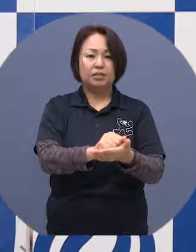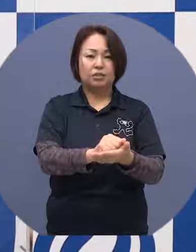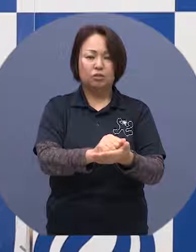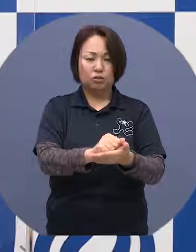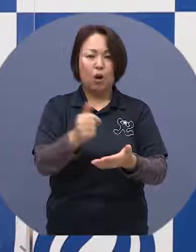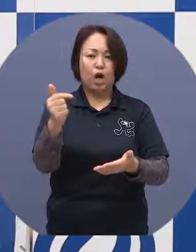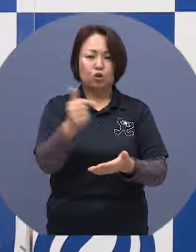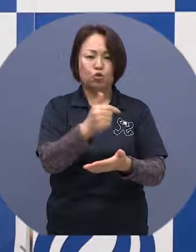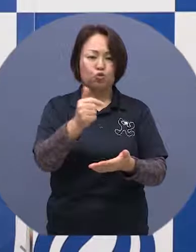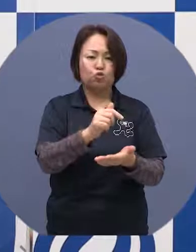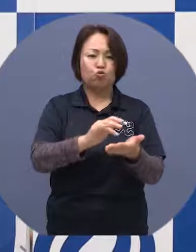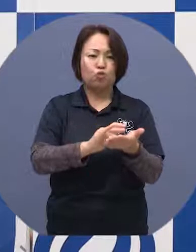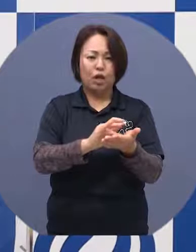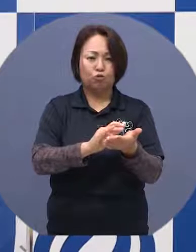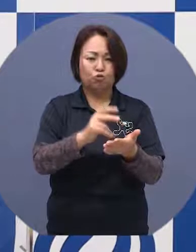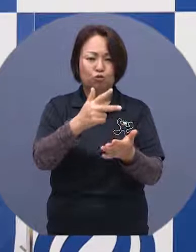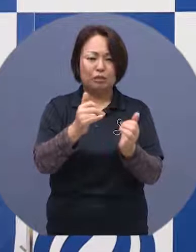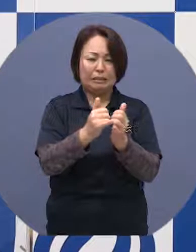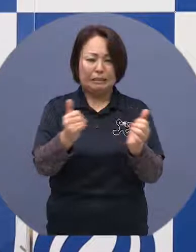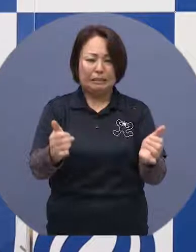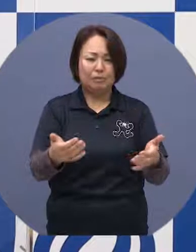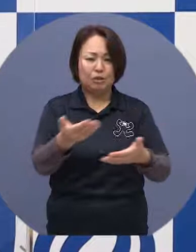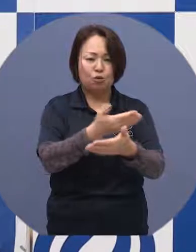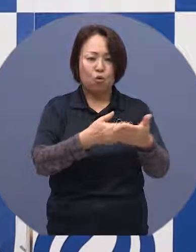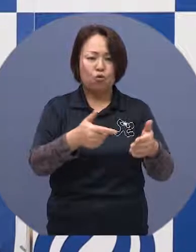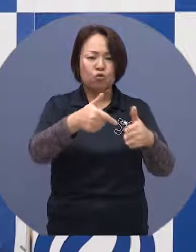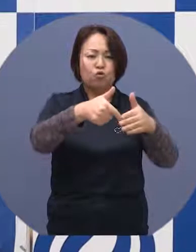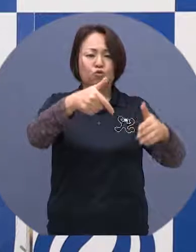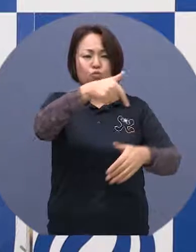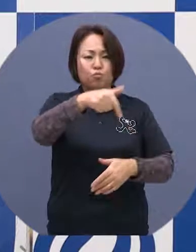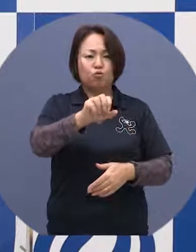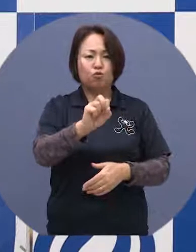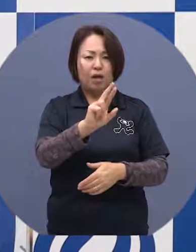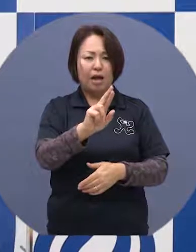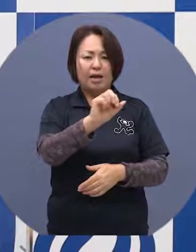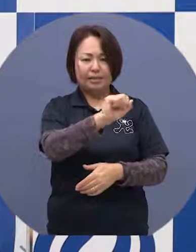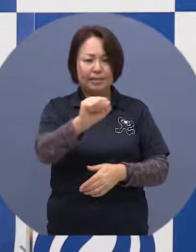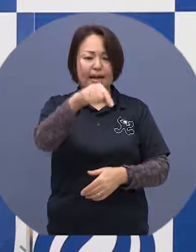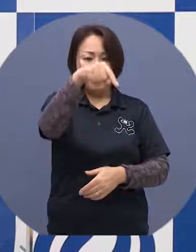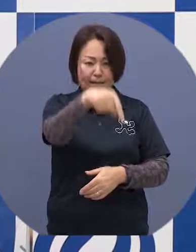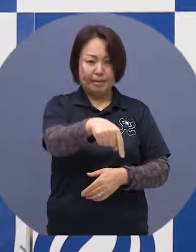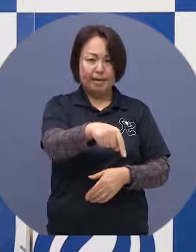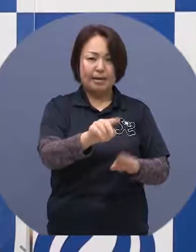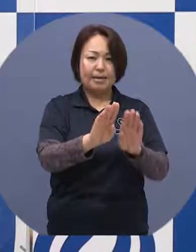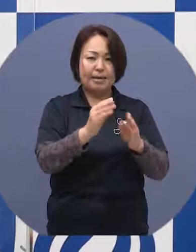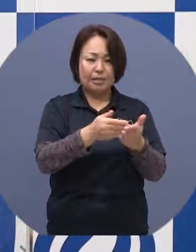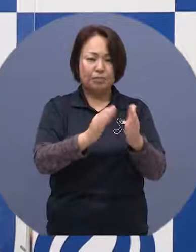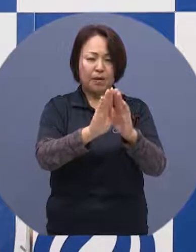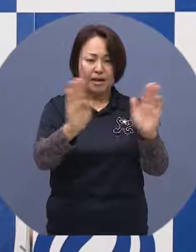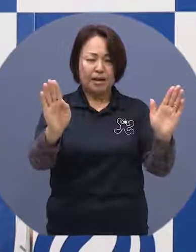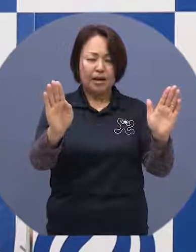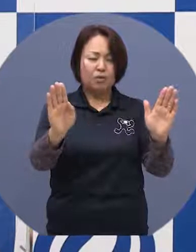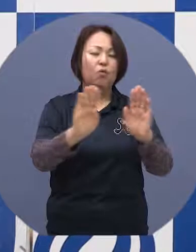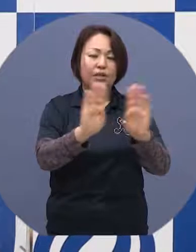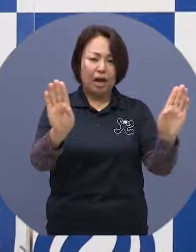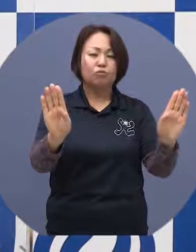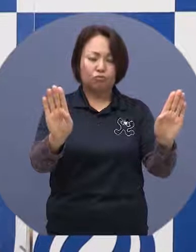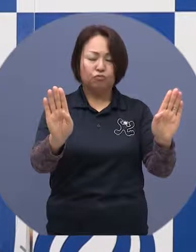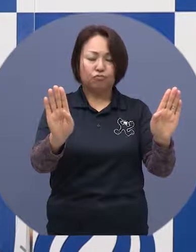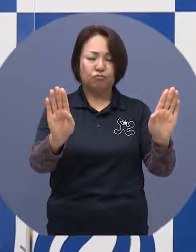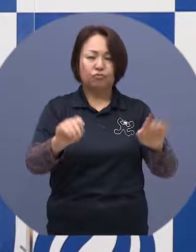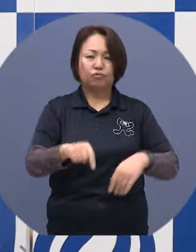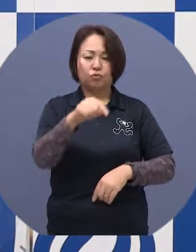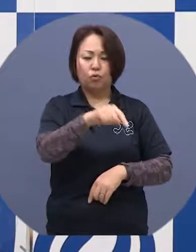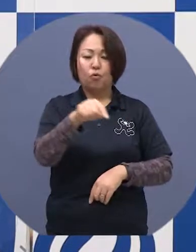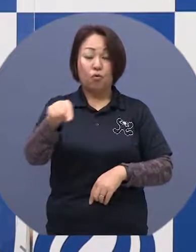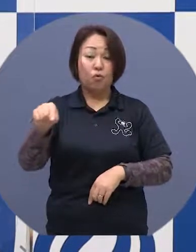市民交流プラザで説明会を開催を予定をしているところでございます市民の皆様にはこうした説明会